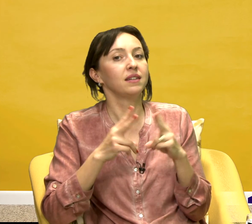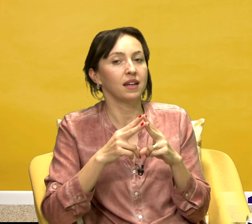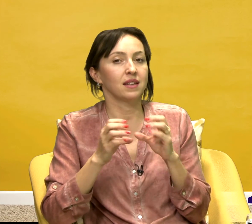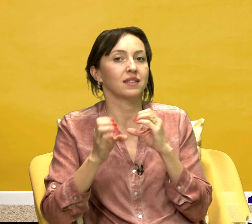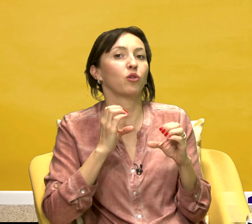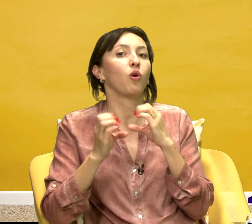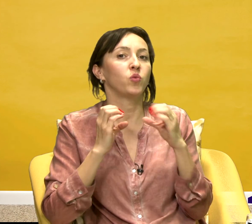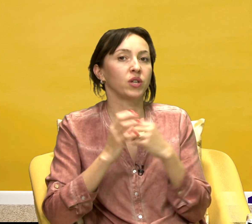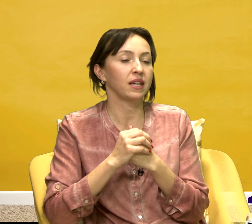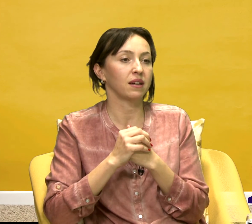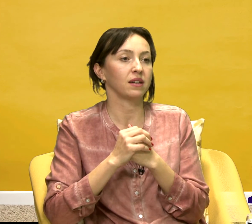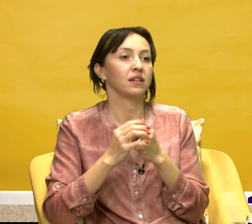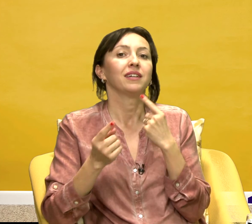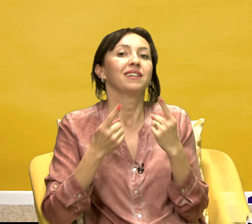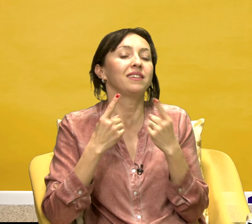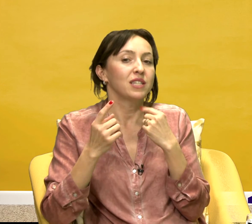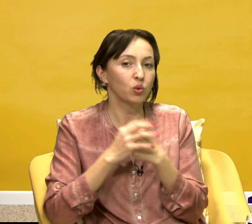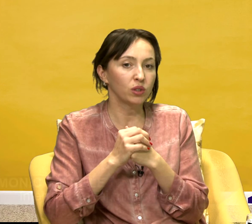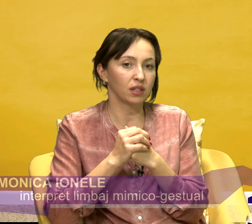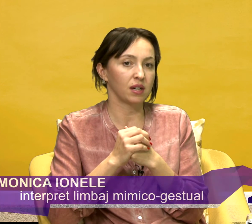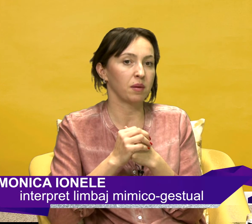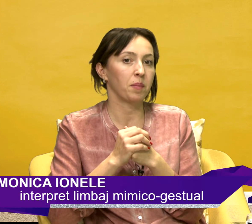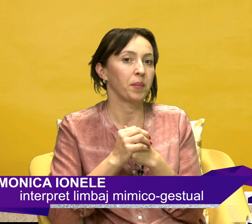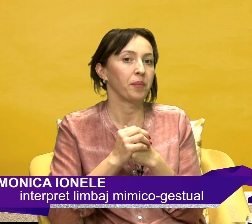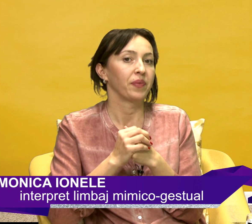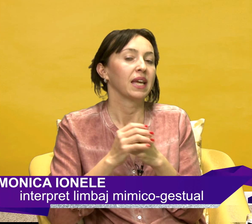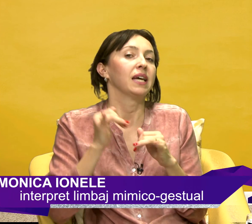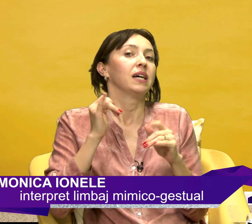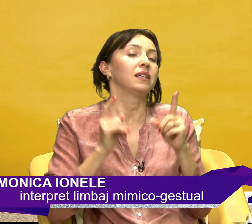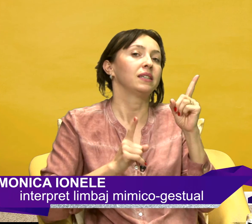Se întâlnesc, comunică, discutăm